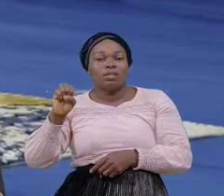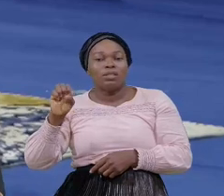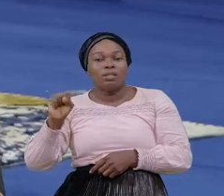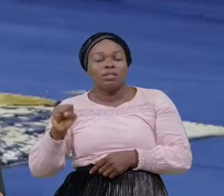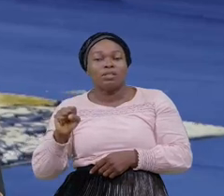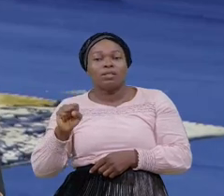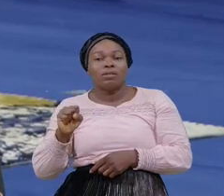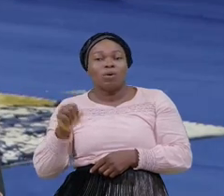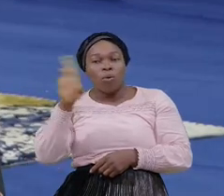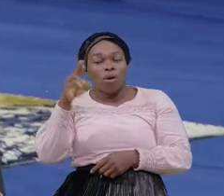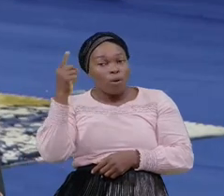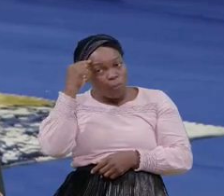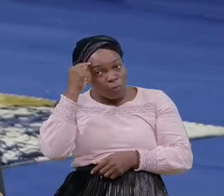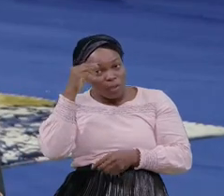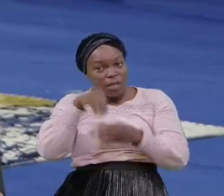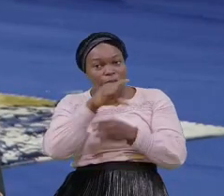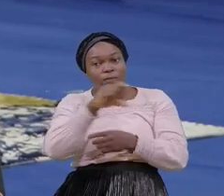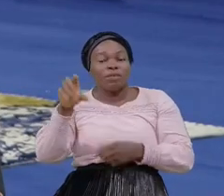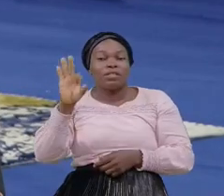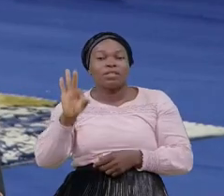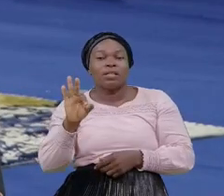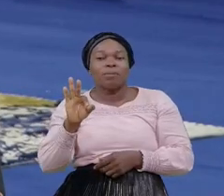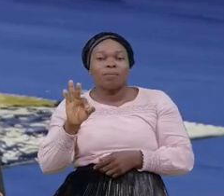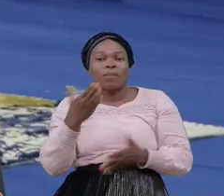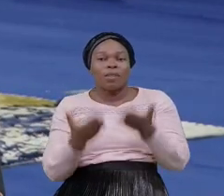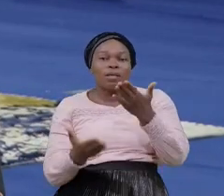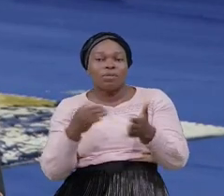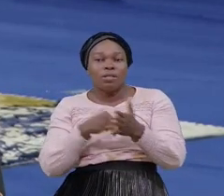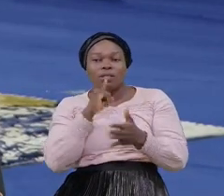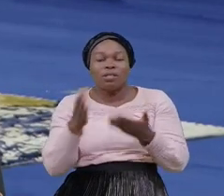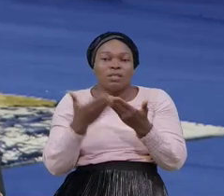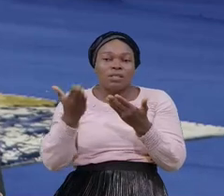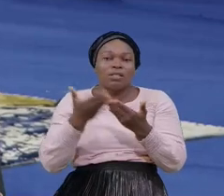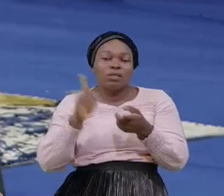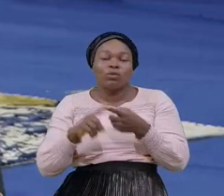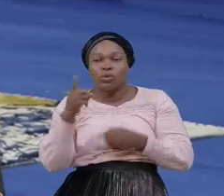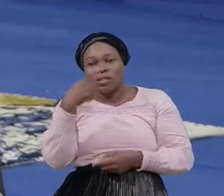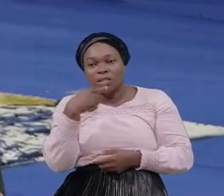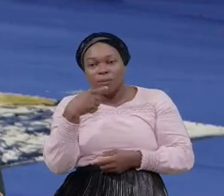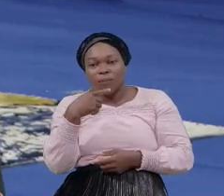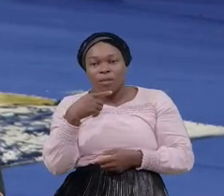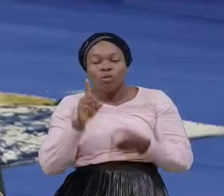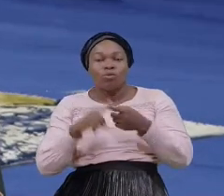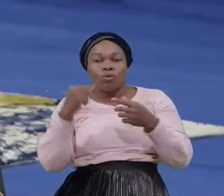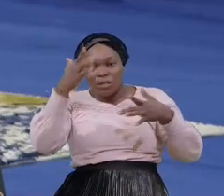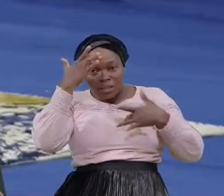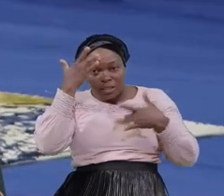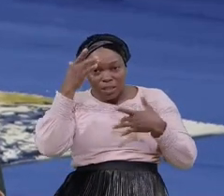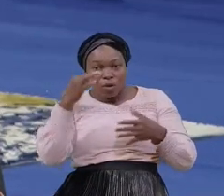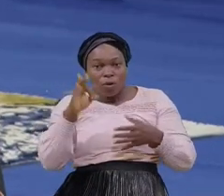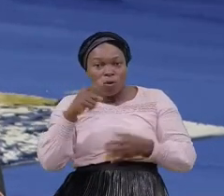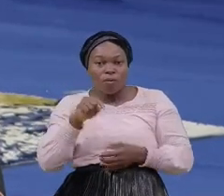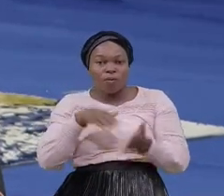ils s'étonnaient, le verset 9 dit, « Lequel est le plus aisé de dire aux